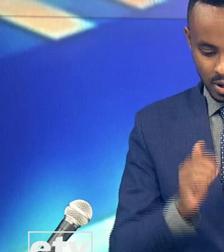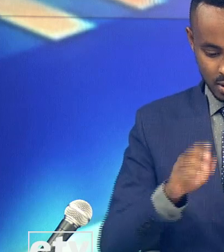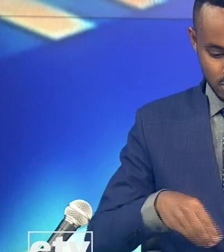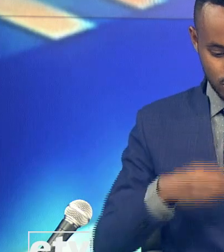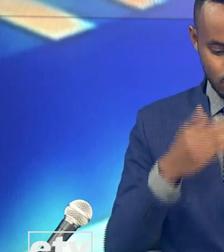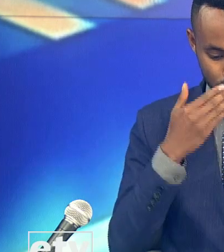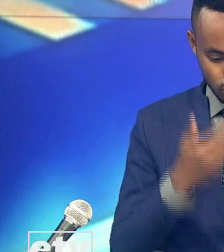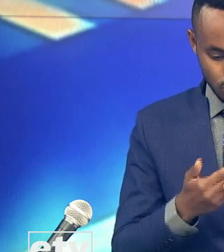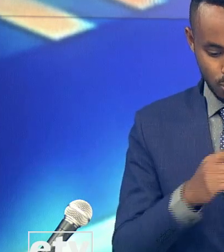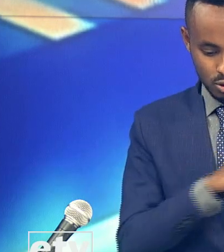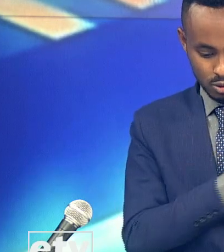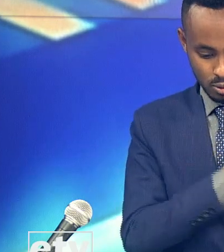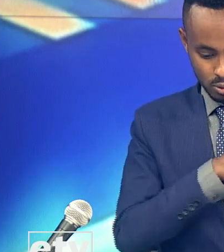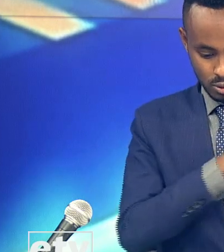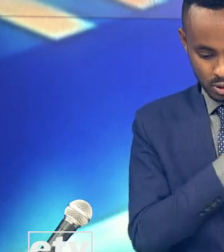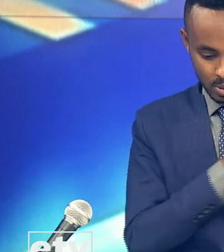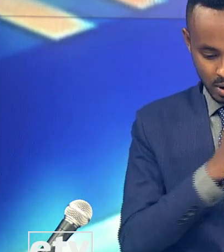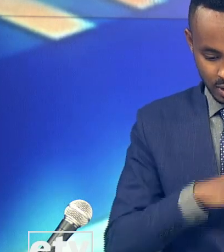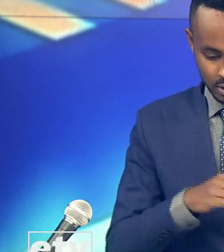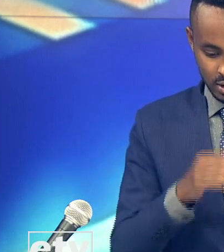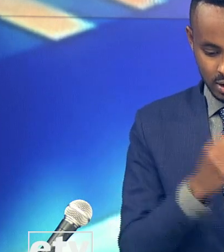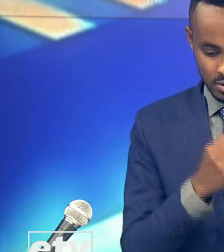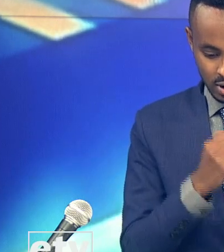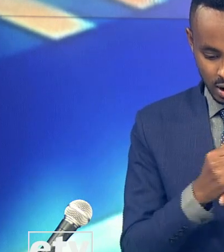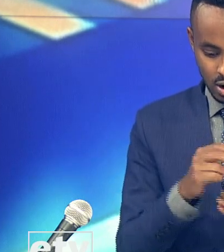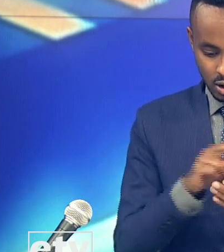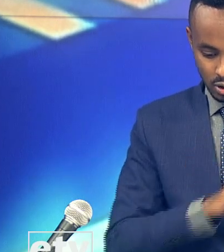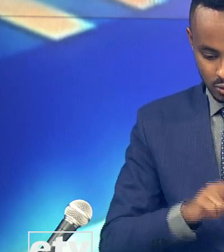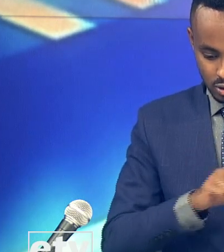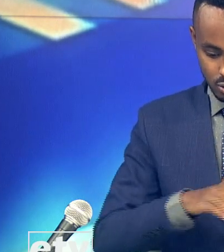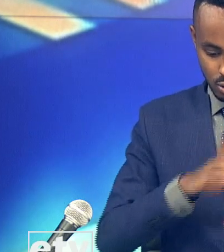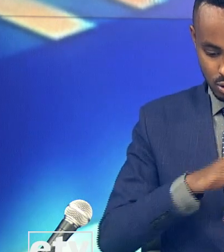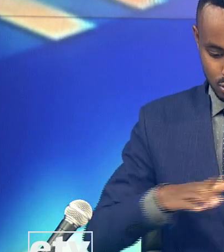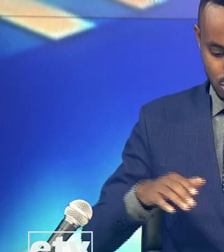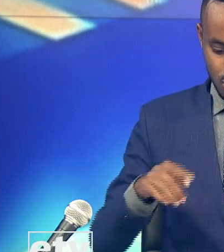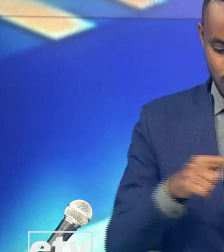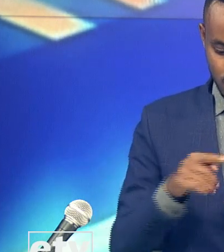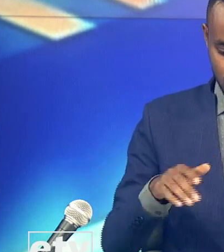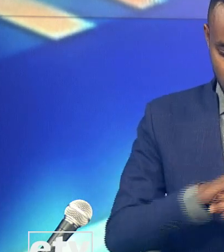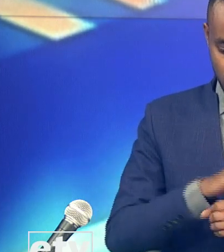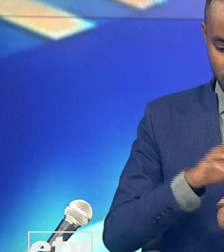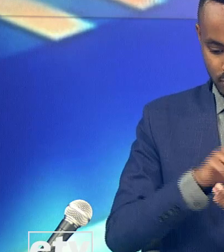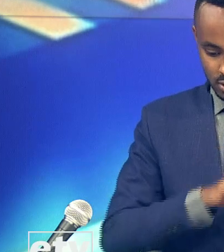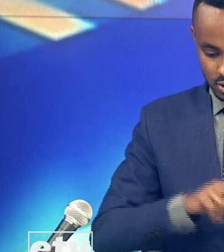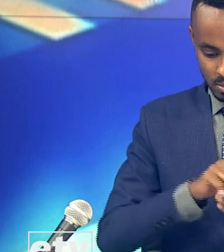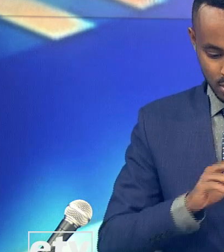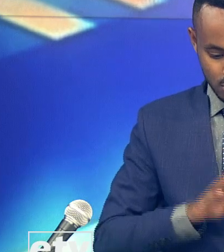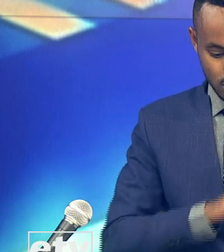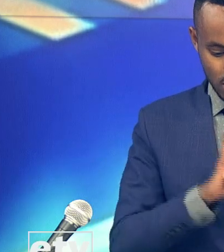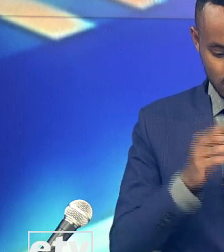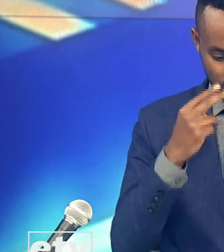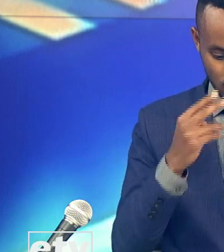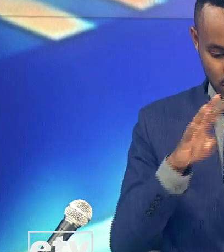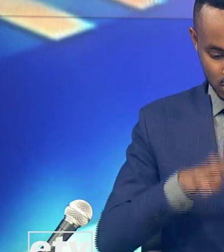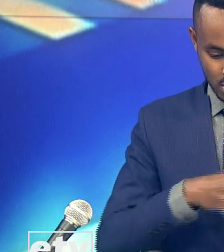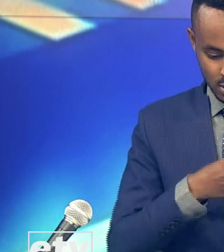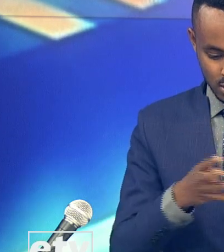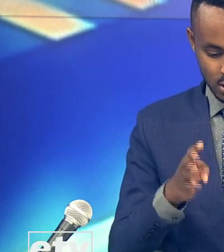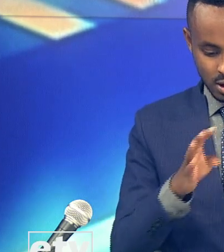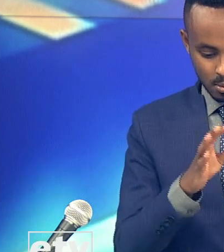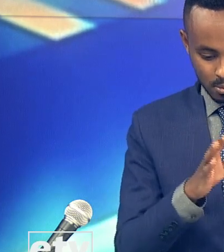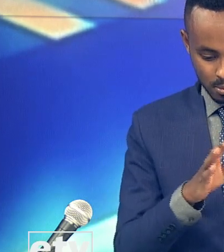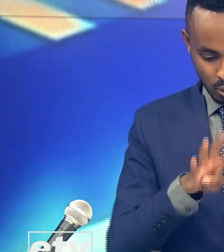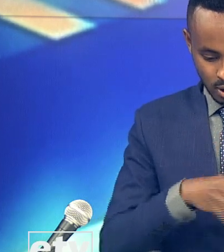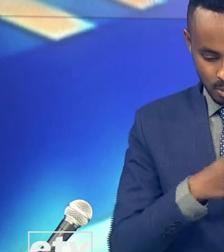ለህዝብ ቅድሚያ የሚሰጡ ምስጉን ፖሊስ መኮንኖችን ለማፍራት እንደሚሰራ የዩኒቨርሲቲ ኮሌጁ ወደ ሙሉ ዩኒቨርሲቲ ማደጉን አስመልክቶ